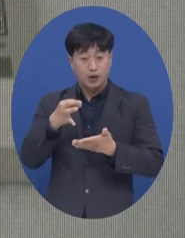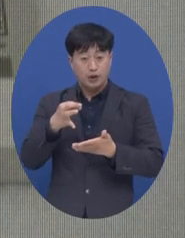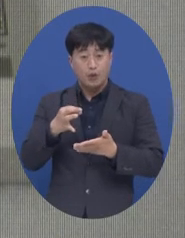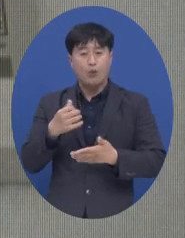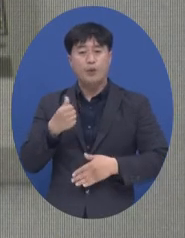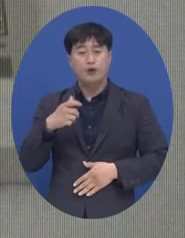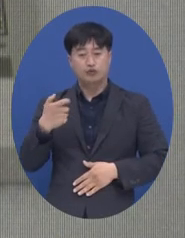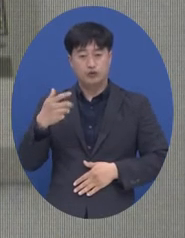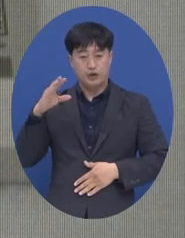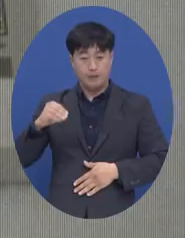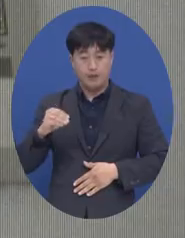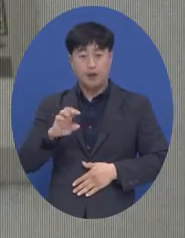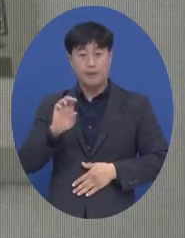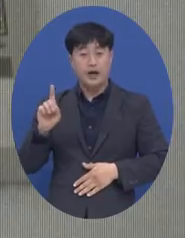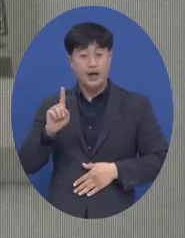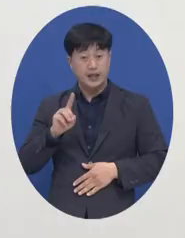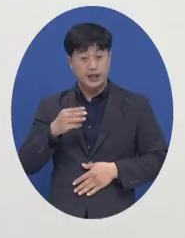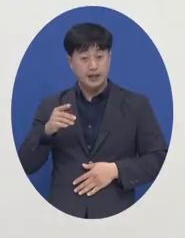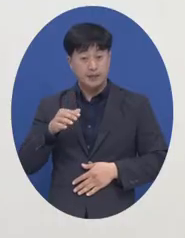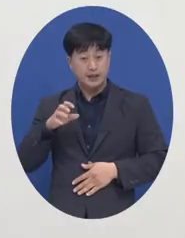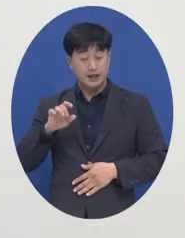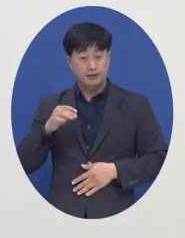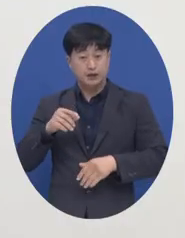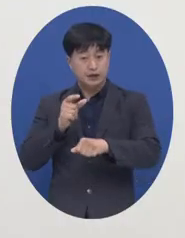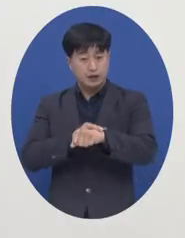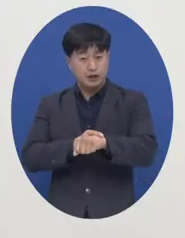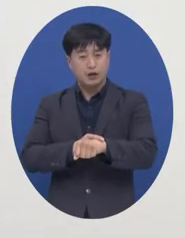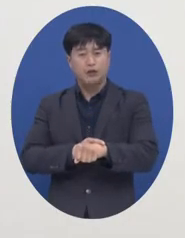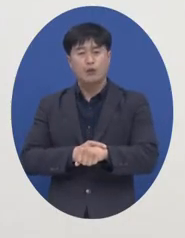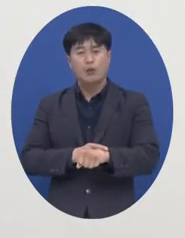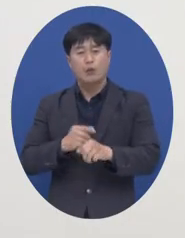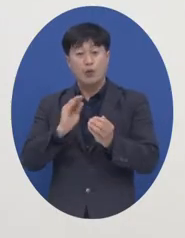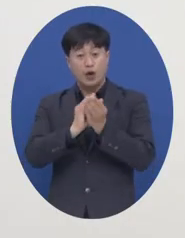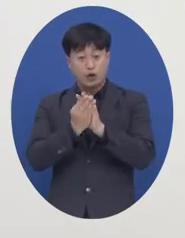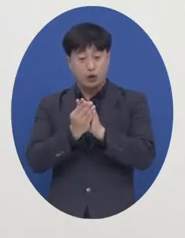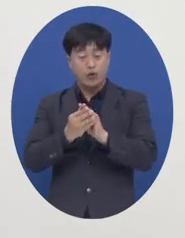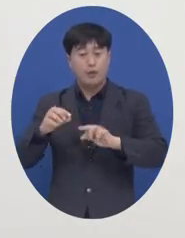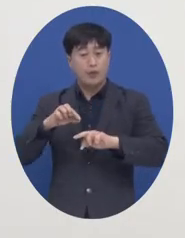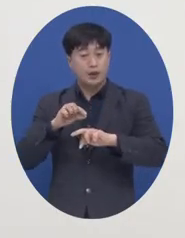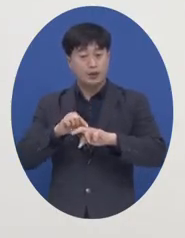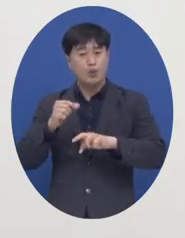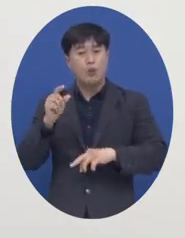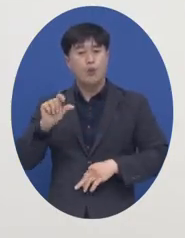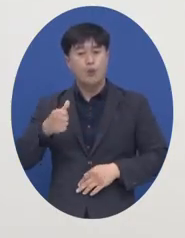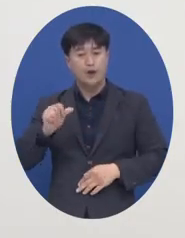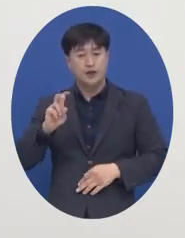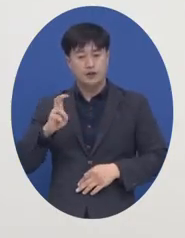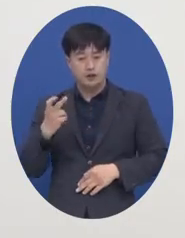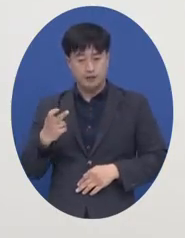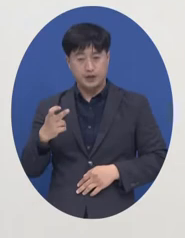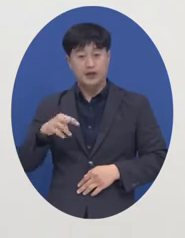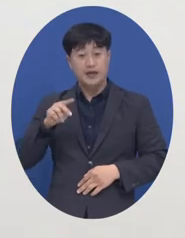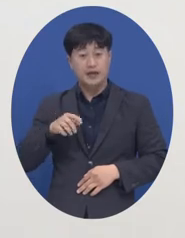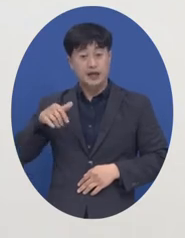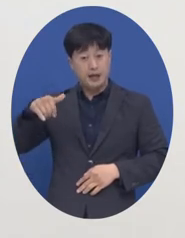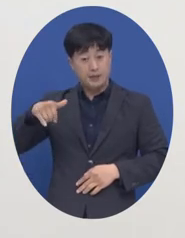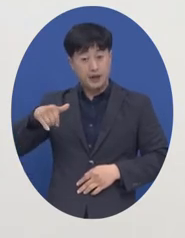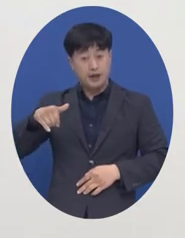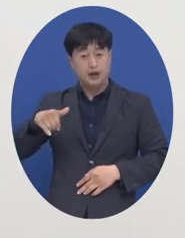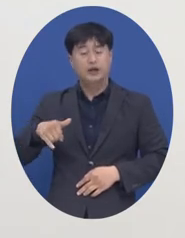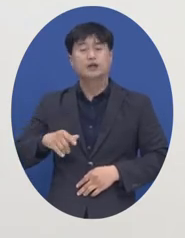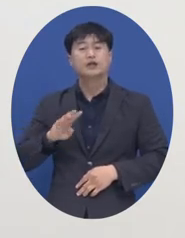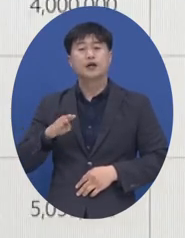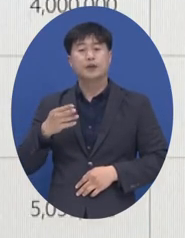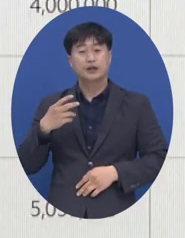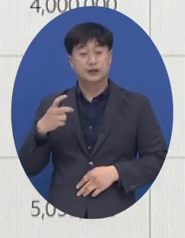560만원 의 파텍필립 시계 이어 다이아반지는 5 1,120,000원 사회가 박은 450만 1